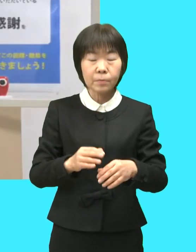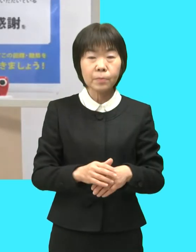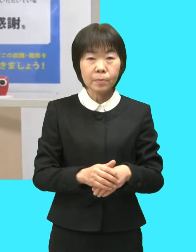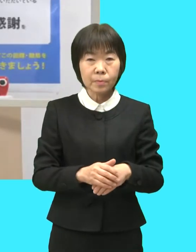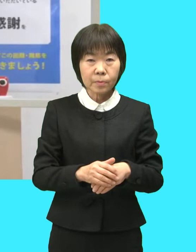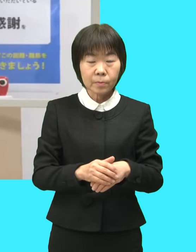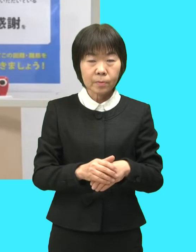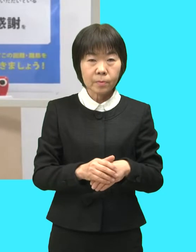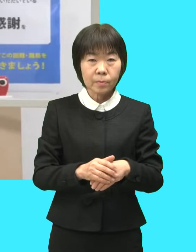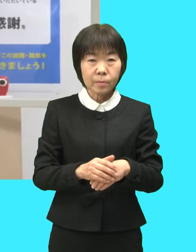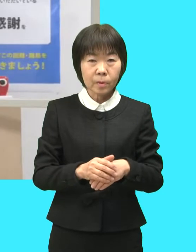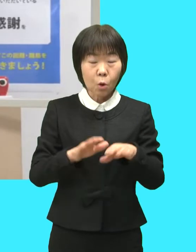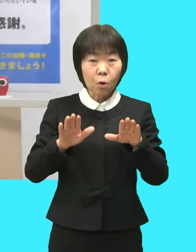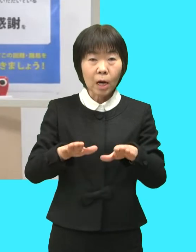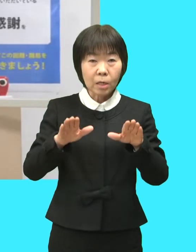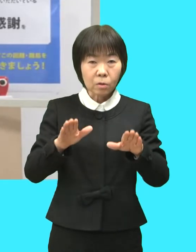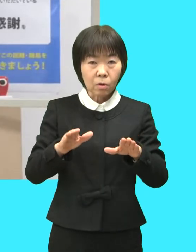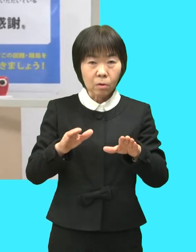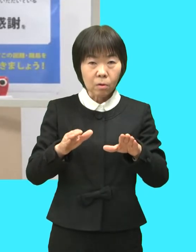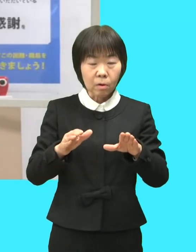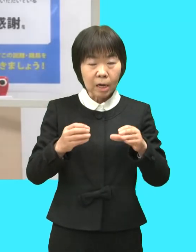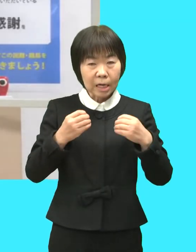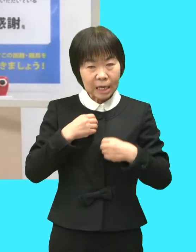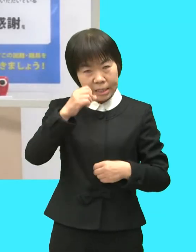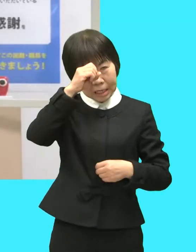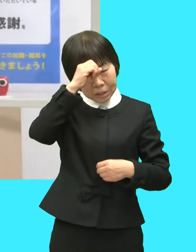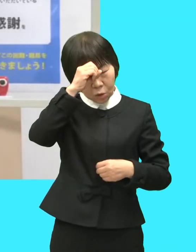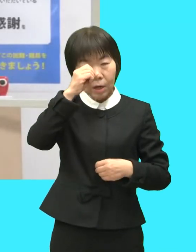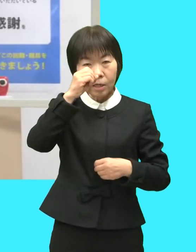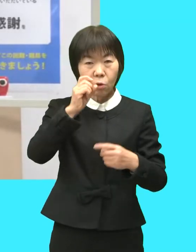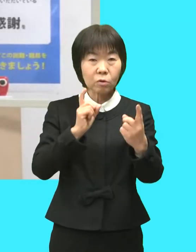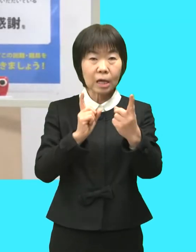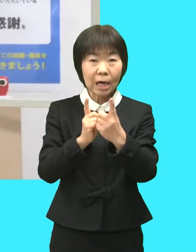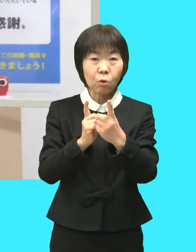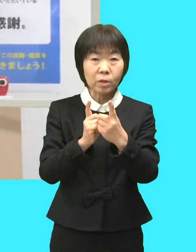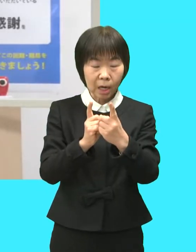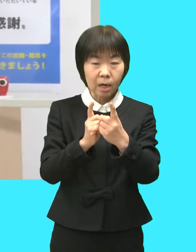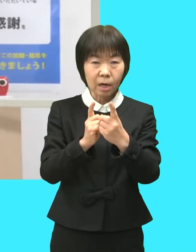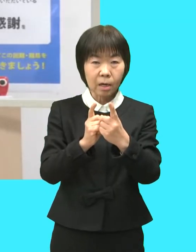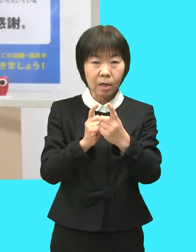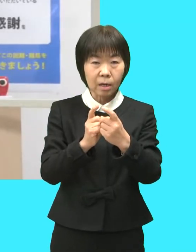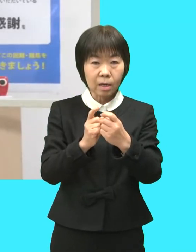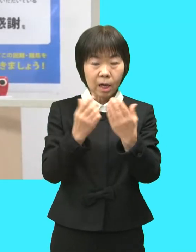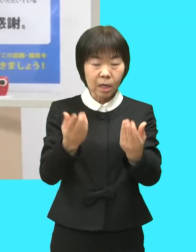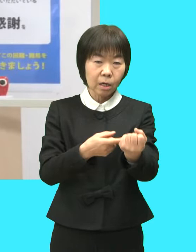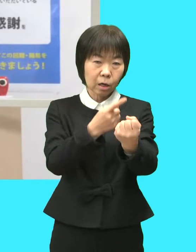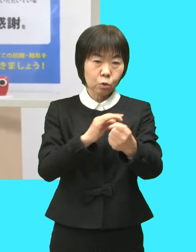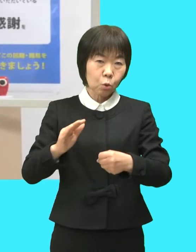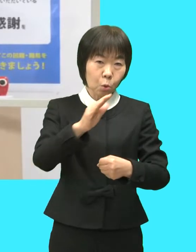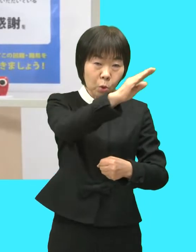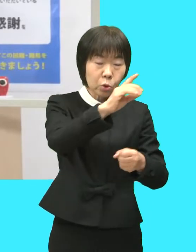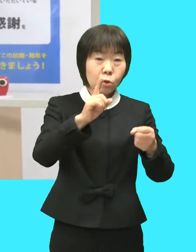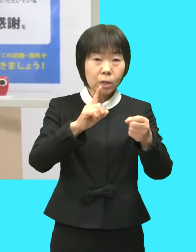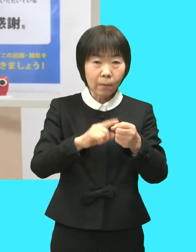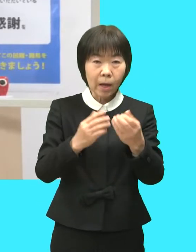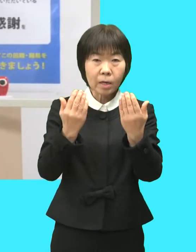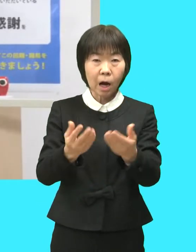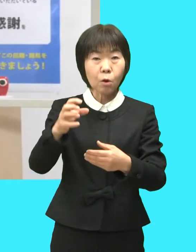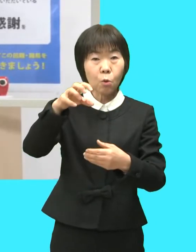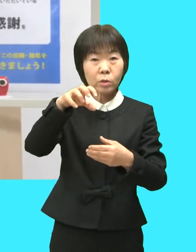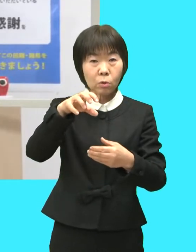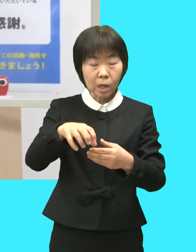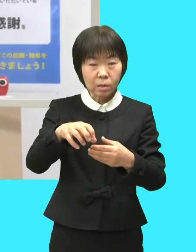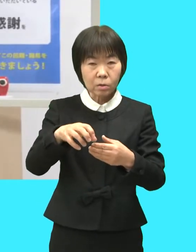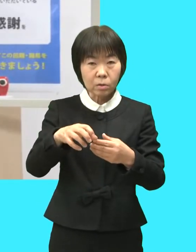。今般の新型感染症への対応や学力向上のため学校